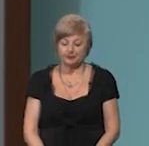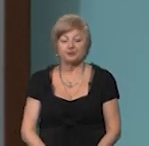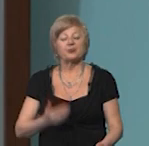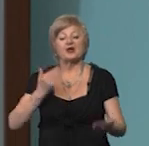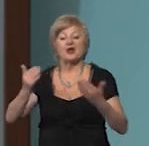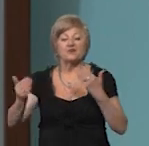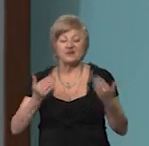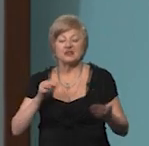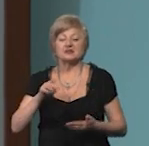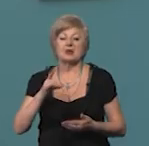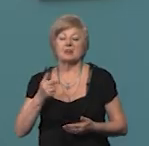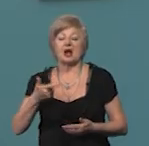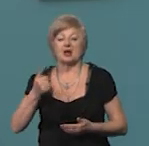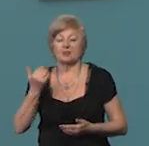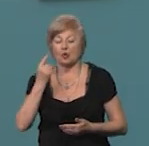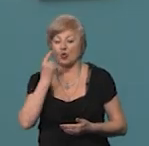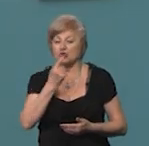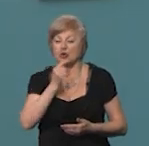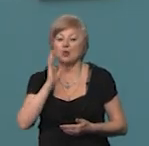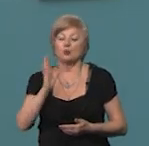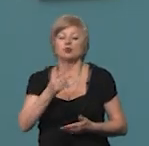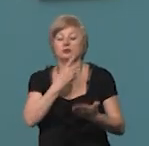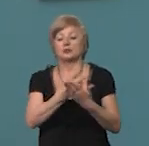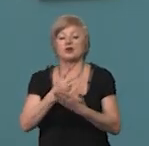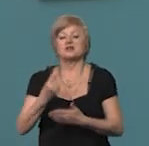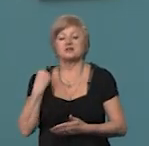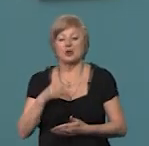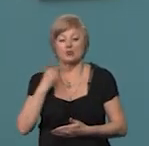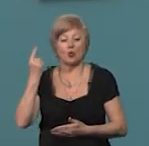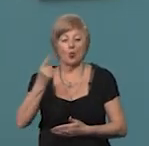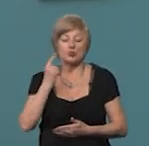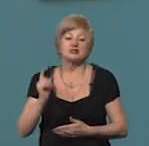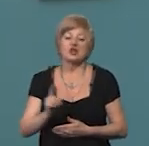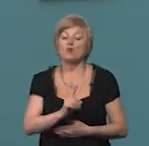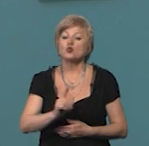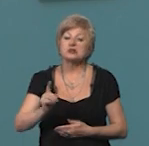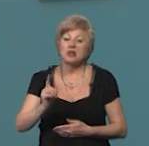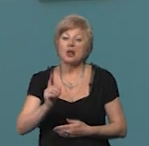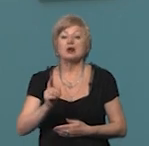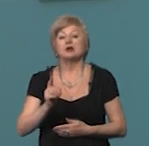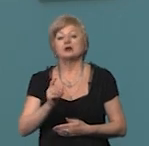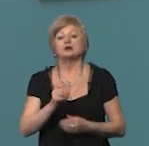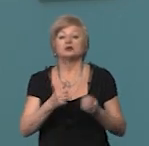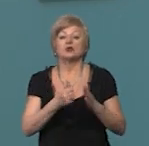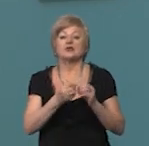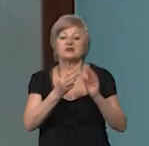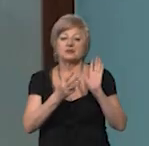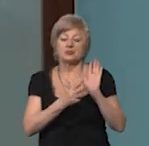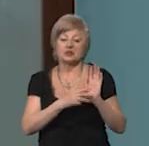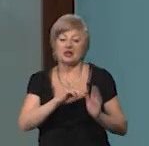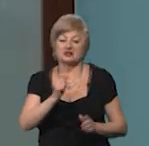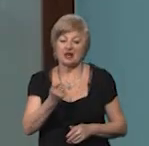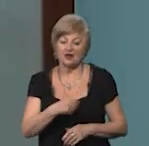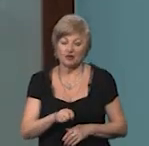Виставка «Прага моїми очима» працюватиме у Запорізькому обласному краєзнавчому музеї до 17 серпня.